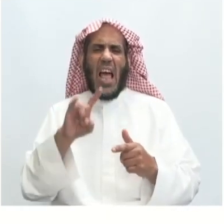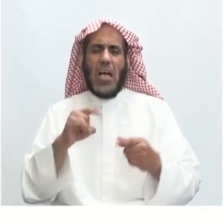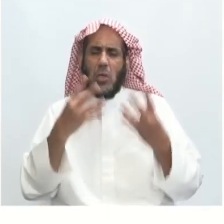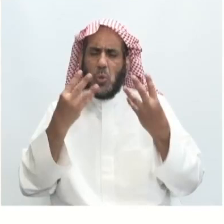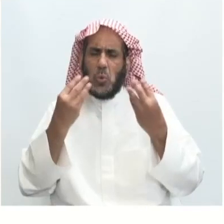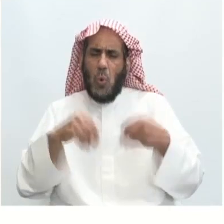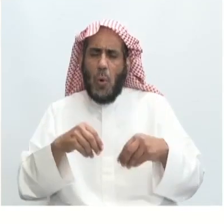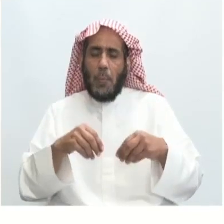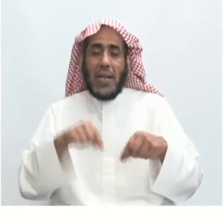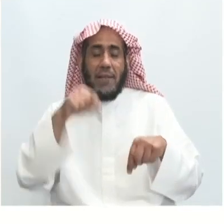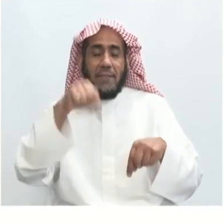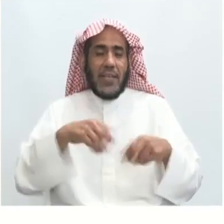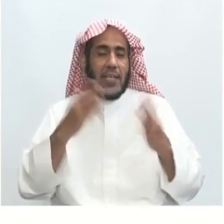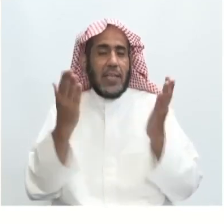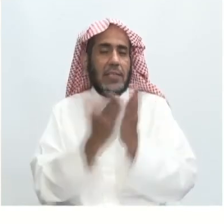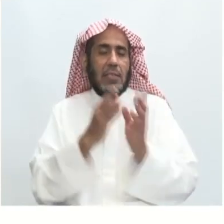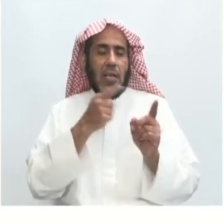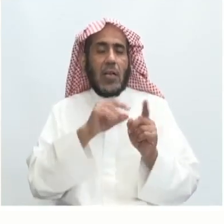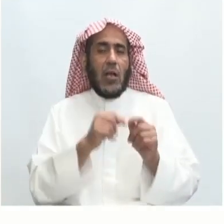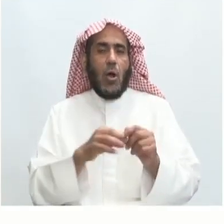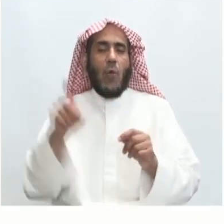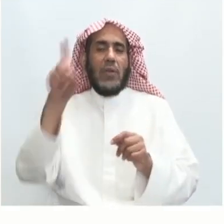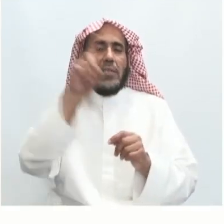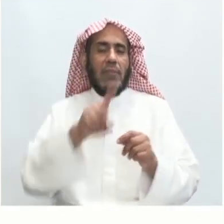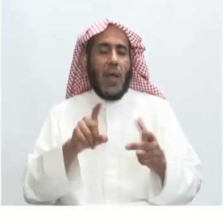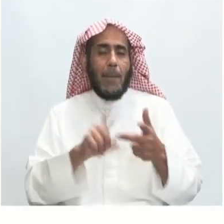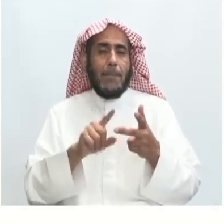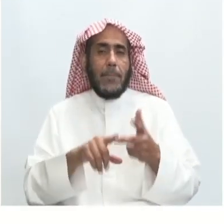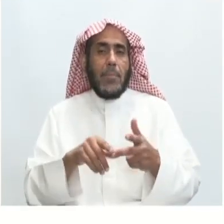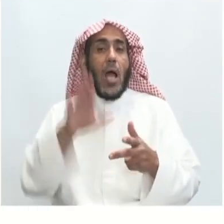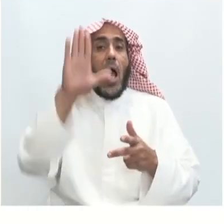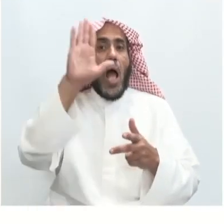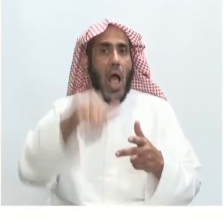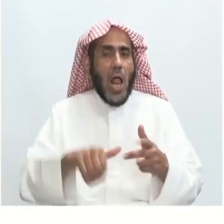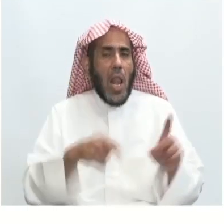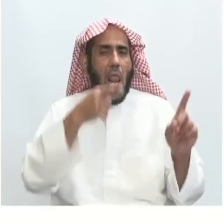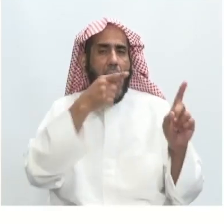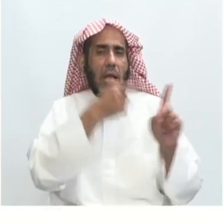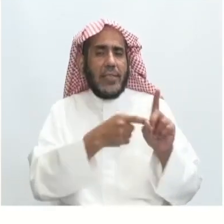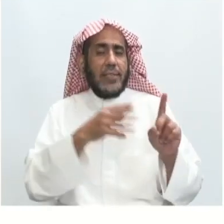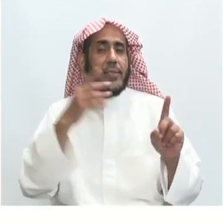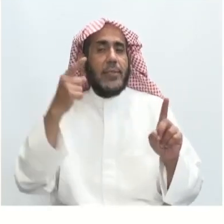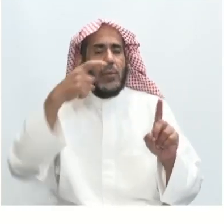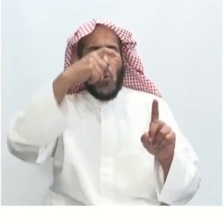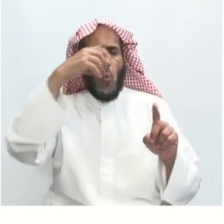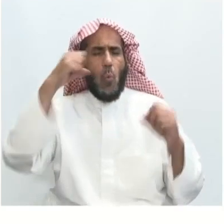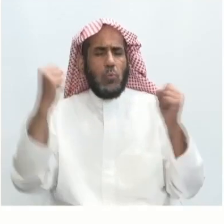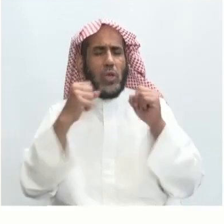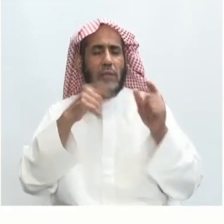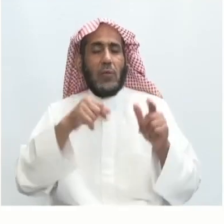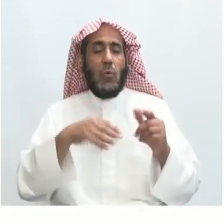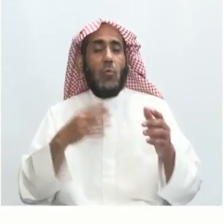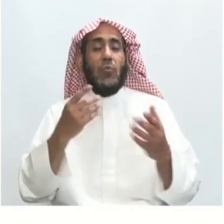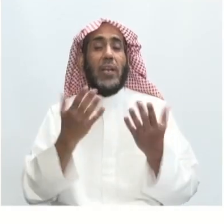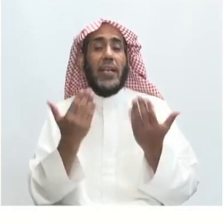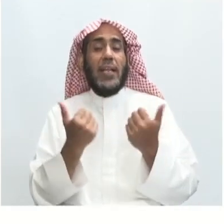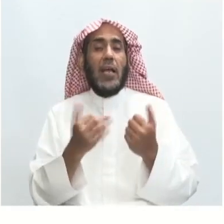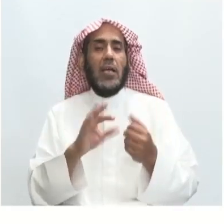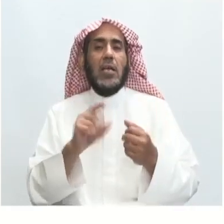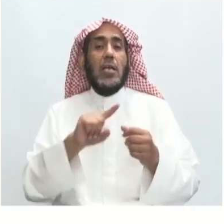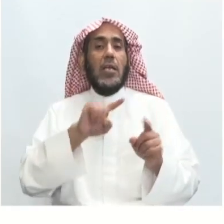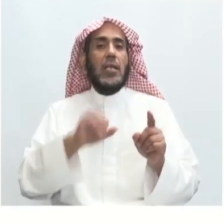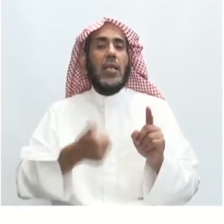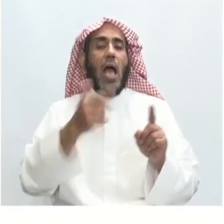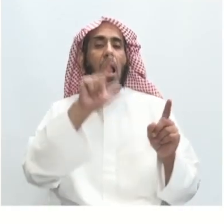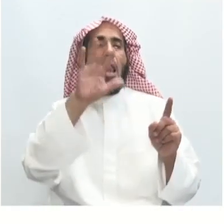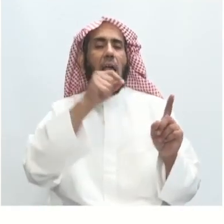في دراستك وفي الاستفهام تقول هل انت مجتهده في دراستك وفي النداء اقول يا ليلى